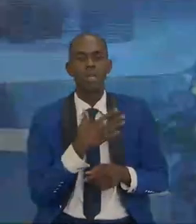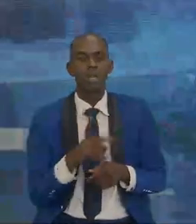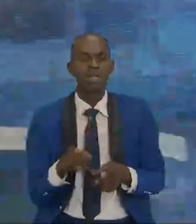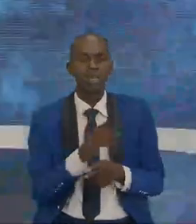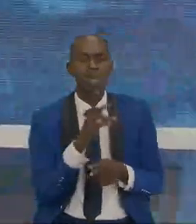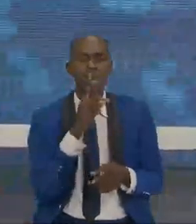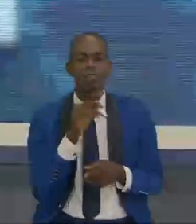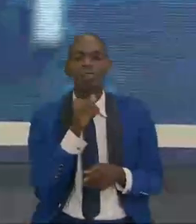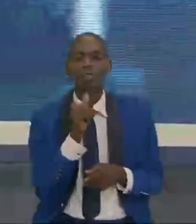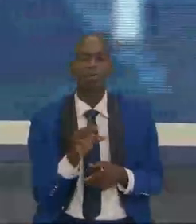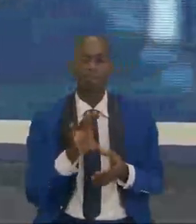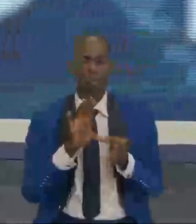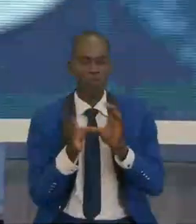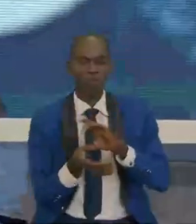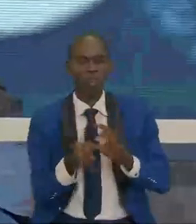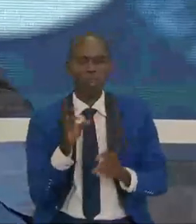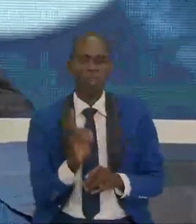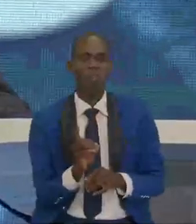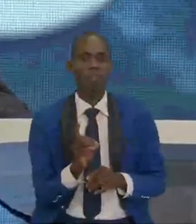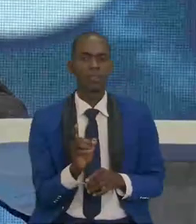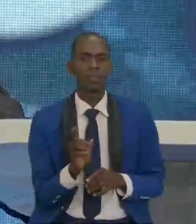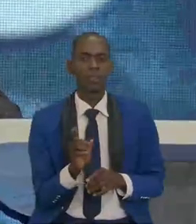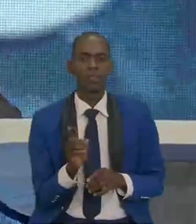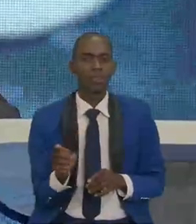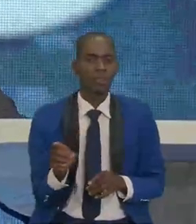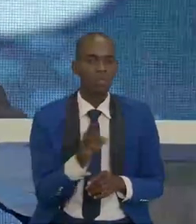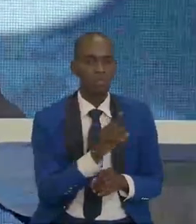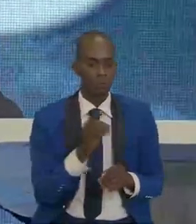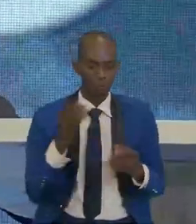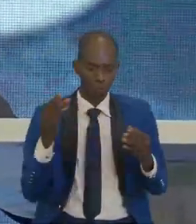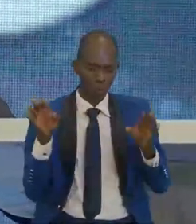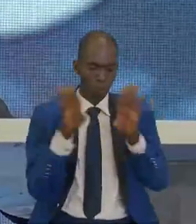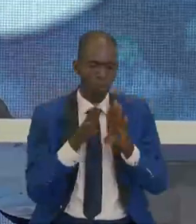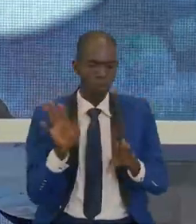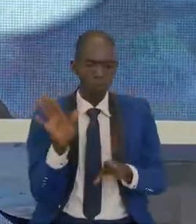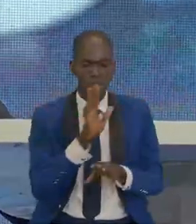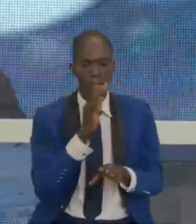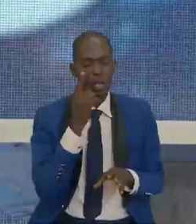ils ne sont pas changés, ils ne sont pas convertis.